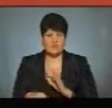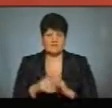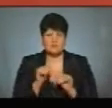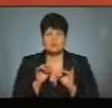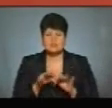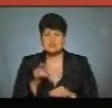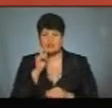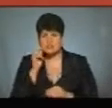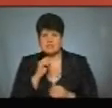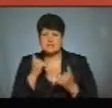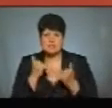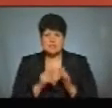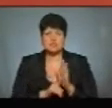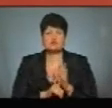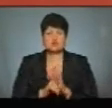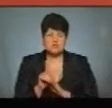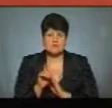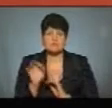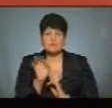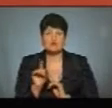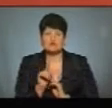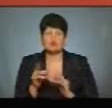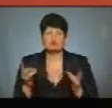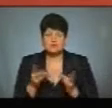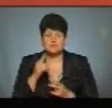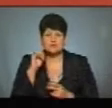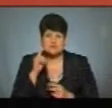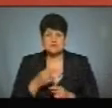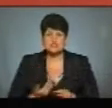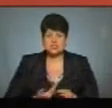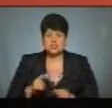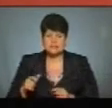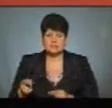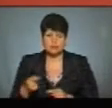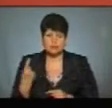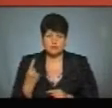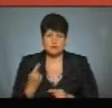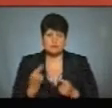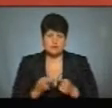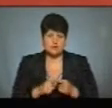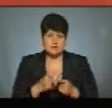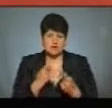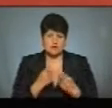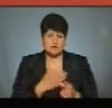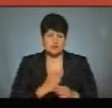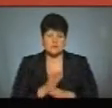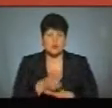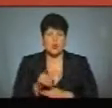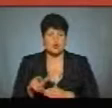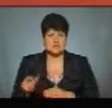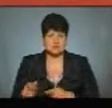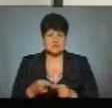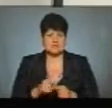А виборчий процес в Україні наразі розпочався. Про що потрібно знати жителям Тернопільщини, про це сьогодні говоримо разом із нашими